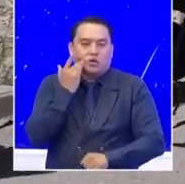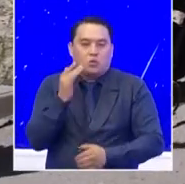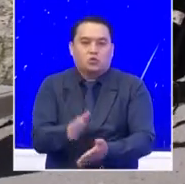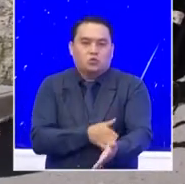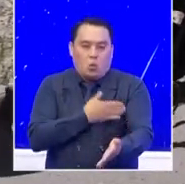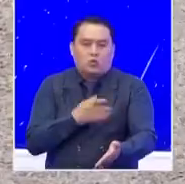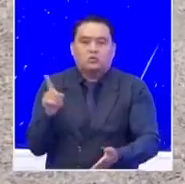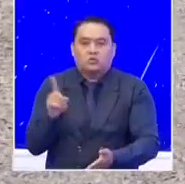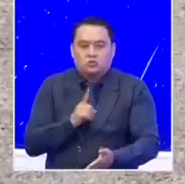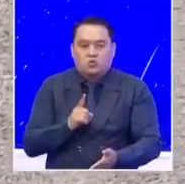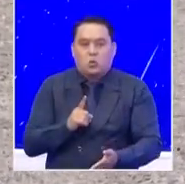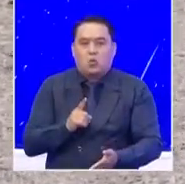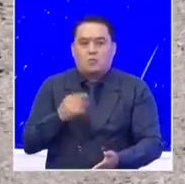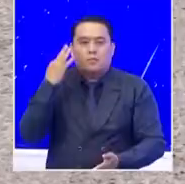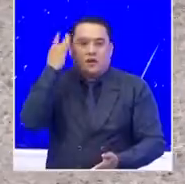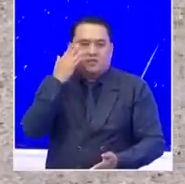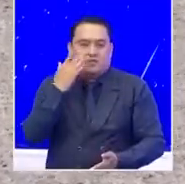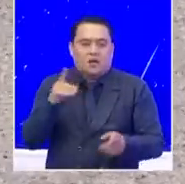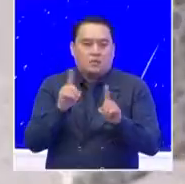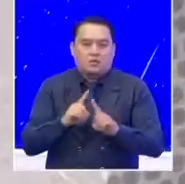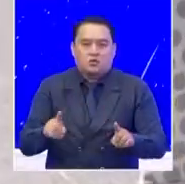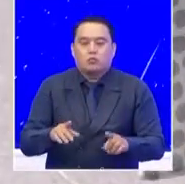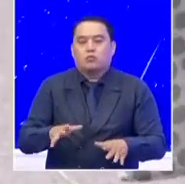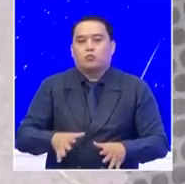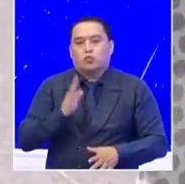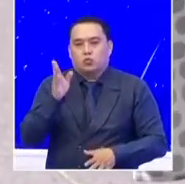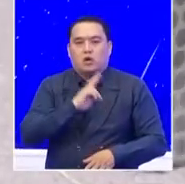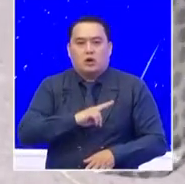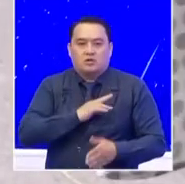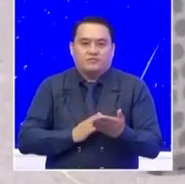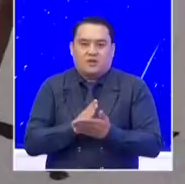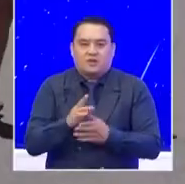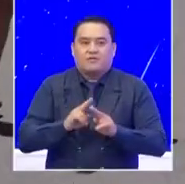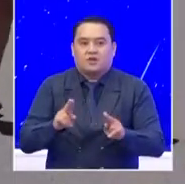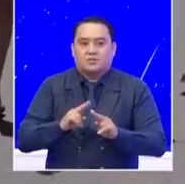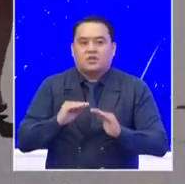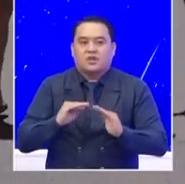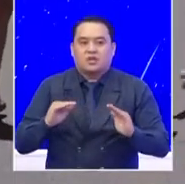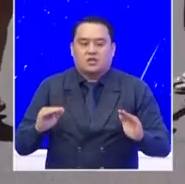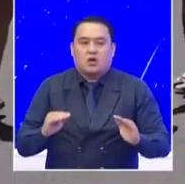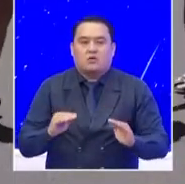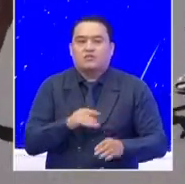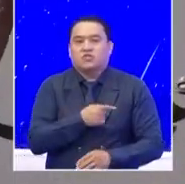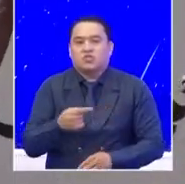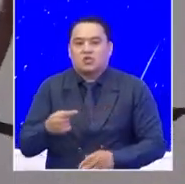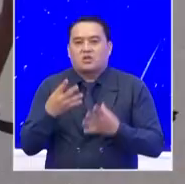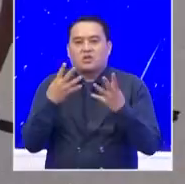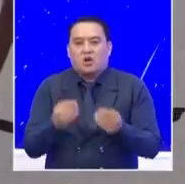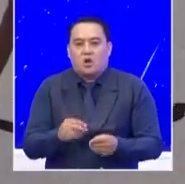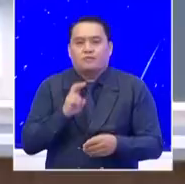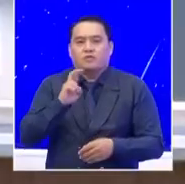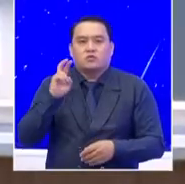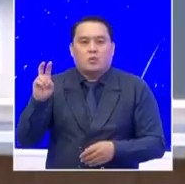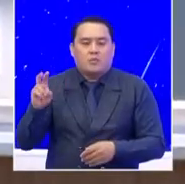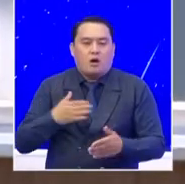надолго, а кого-то даже сподвигнет мысль неординарно и в дальнейшем работать именно в сфере воспитания детей, поскольку в течение дня выездным